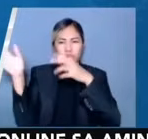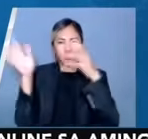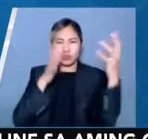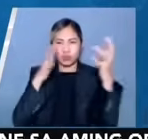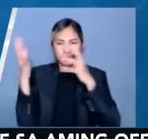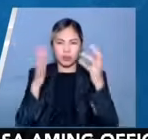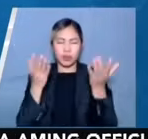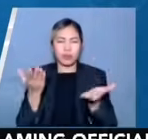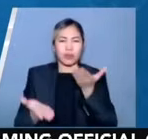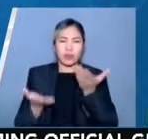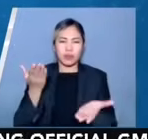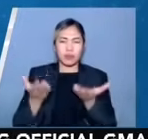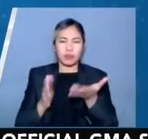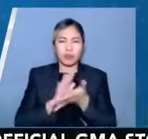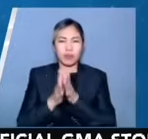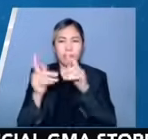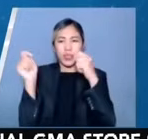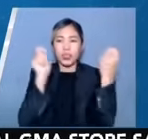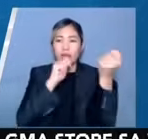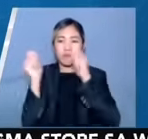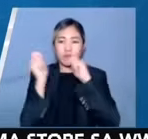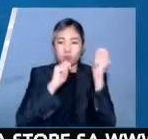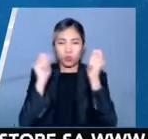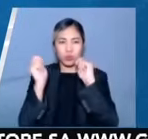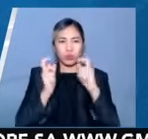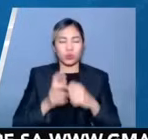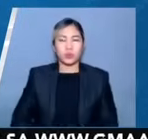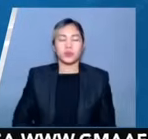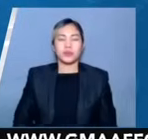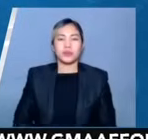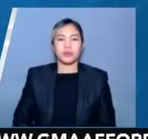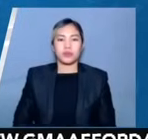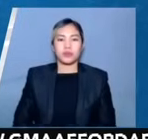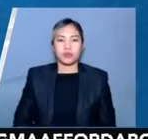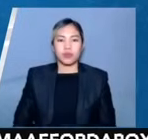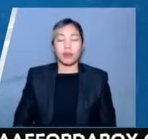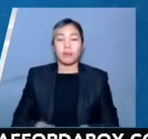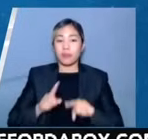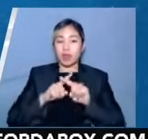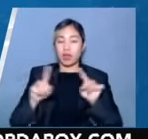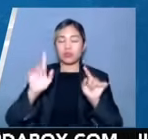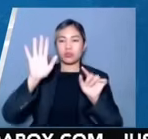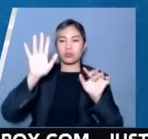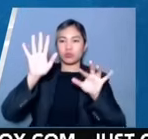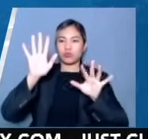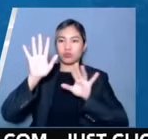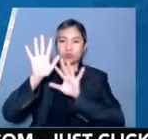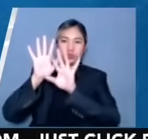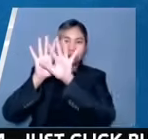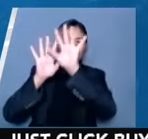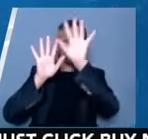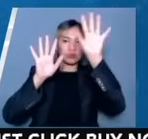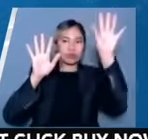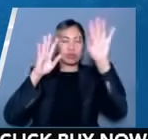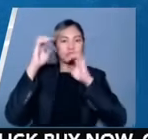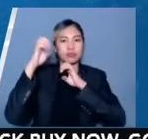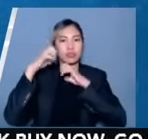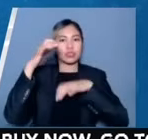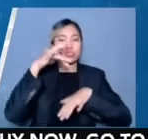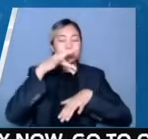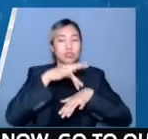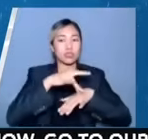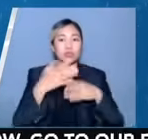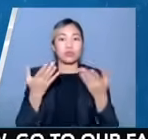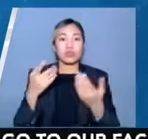Typhoon category sa kabila niyan lilihis ang bagong Leon sa ating bansa at inaasahang magfall sa Taiwan